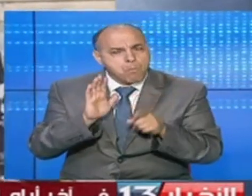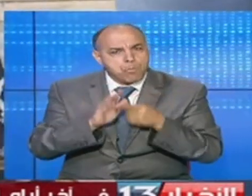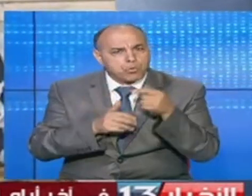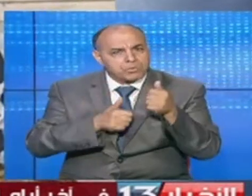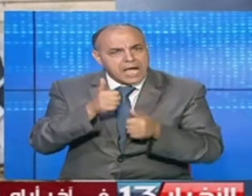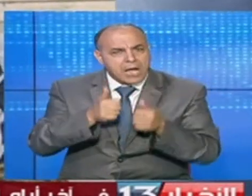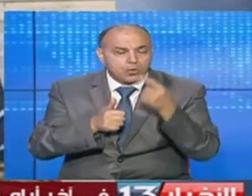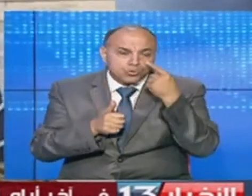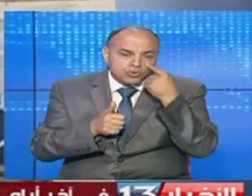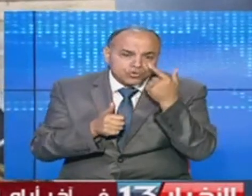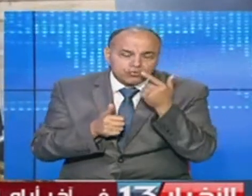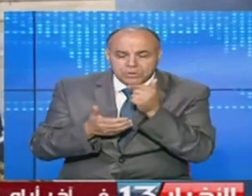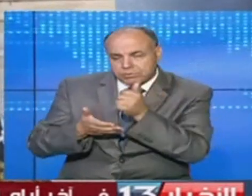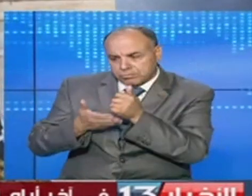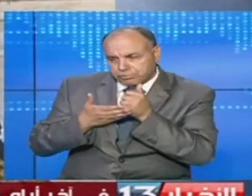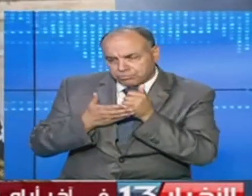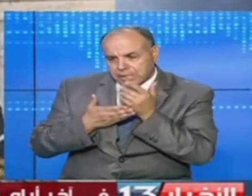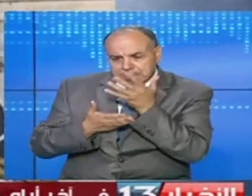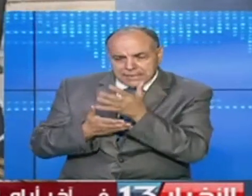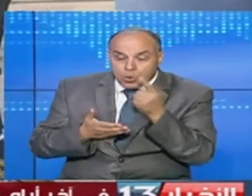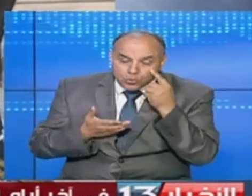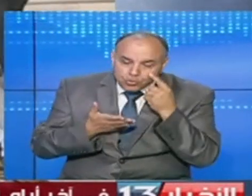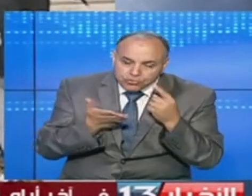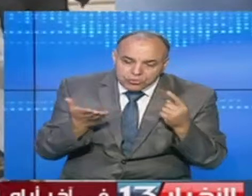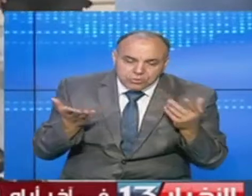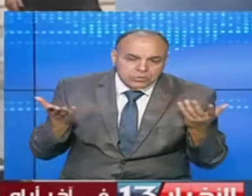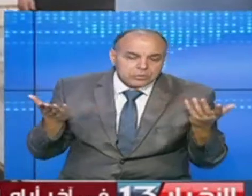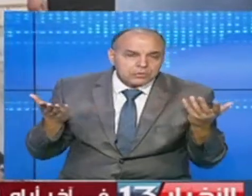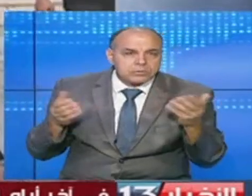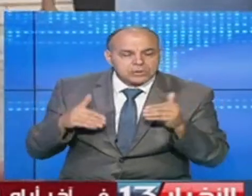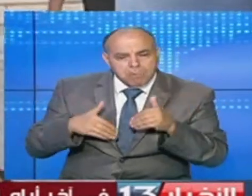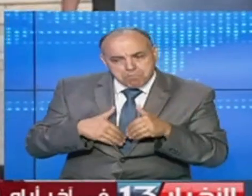في متناول يمكن